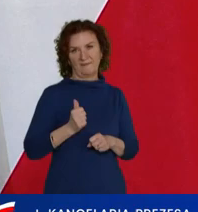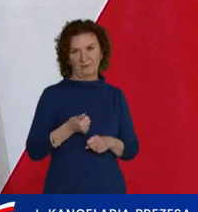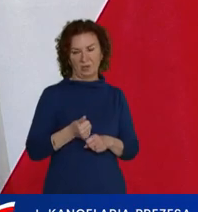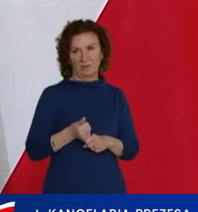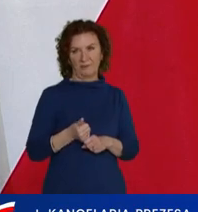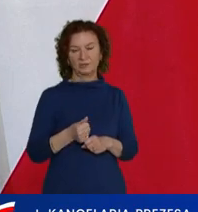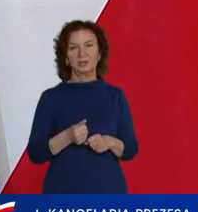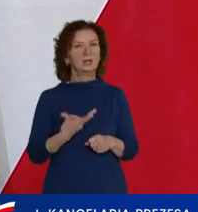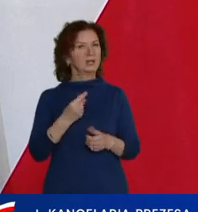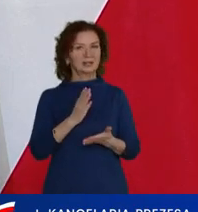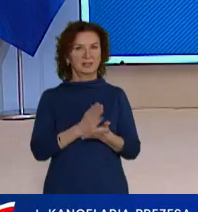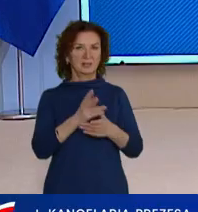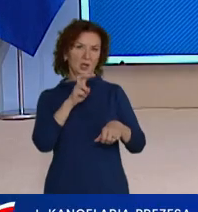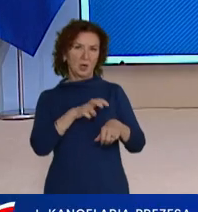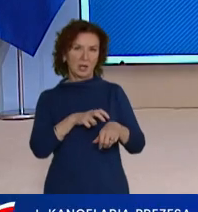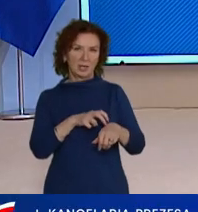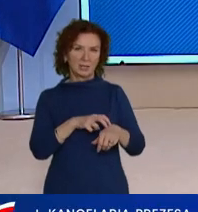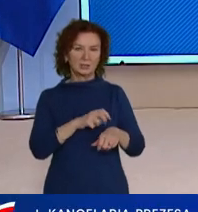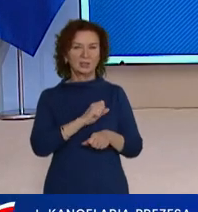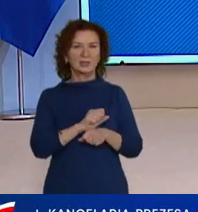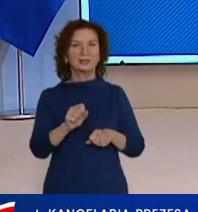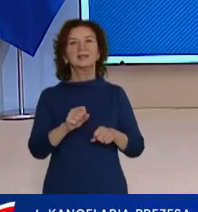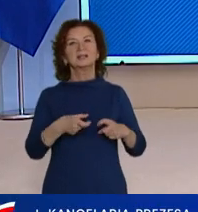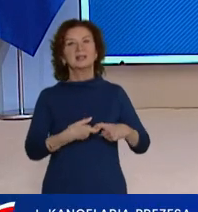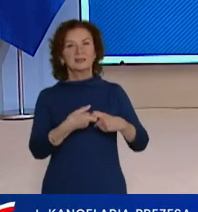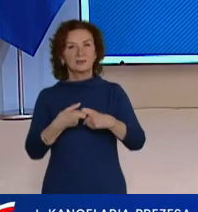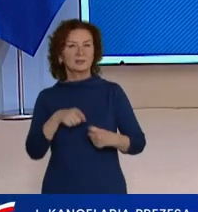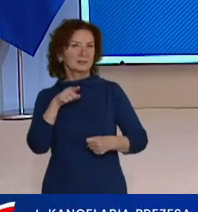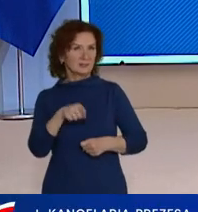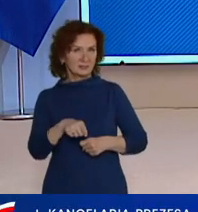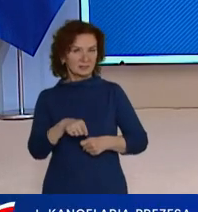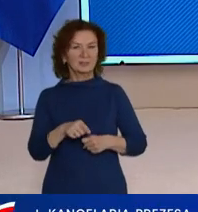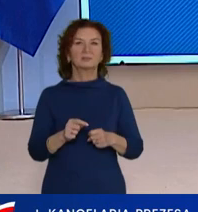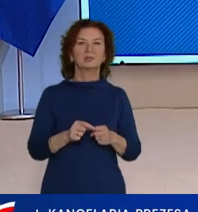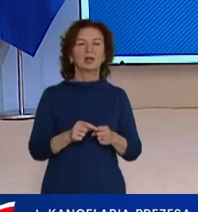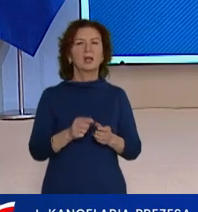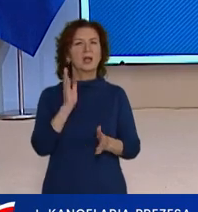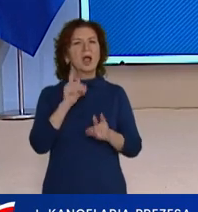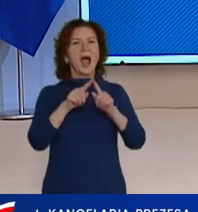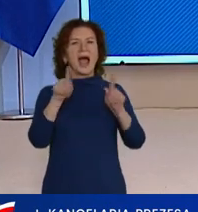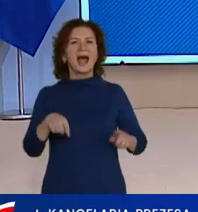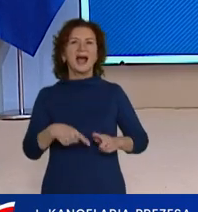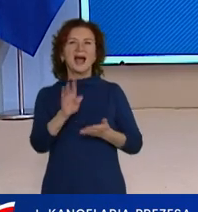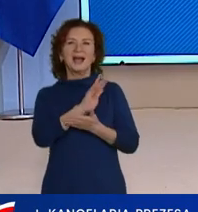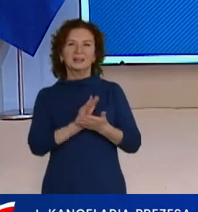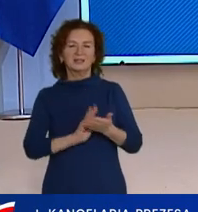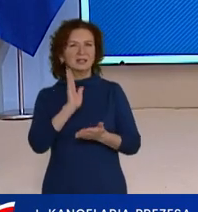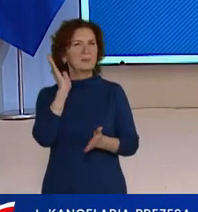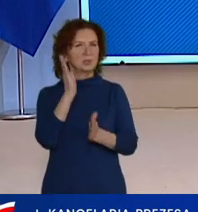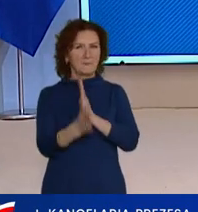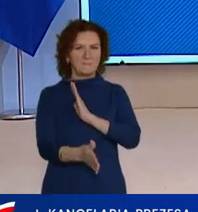też jednocześnie powiązane z tym, że upraszczamy ankietę, standaryzujemy ją, dajemy pewien